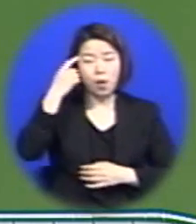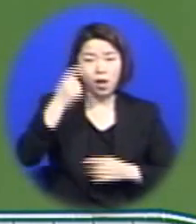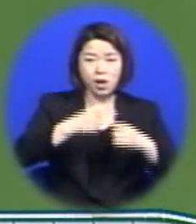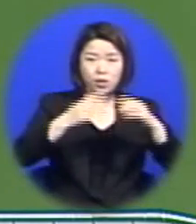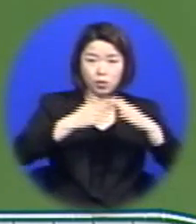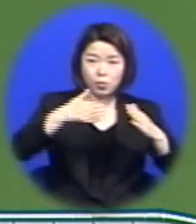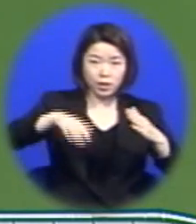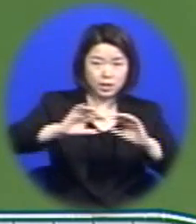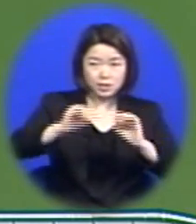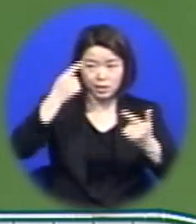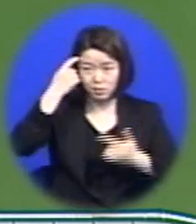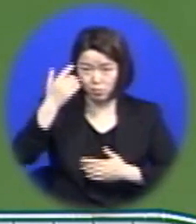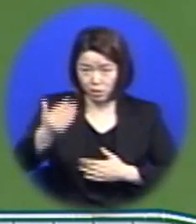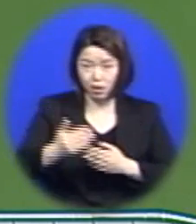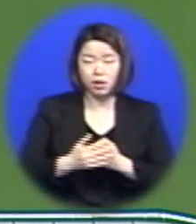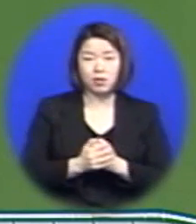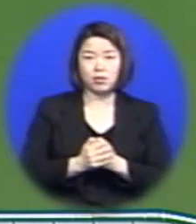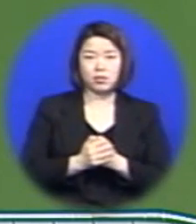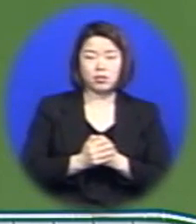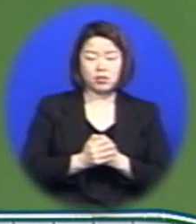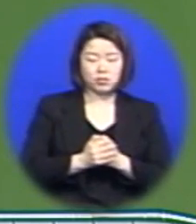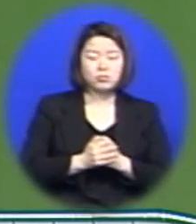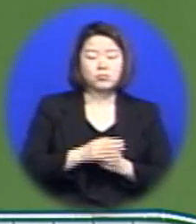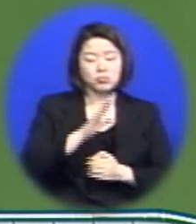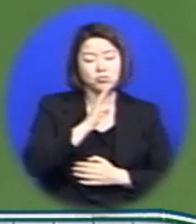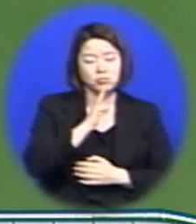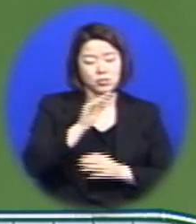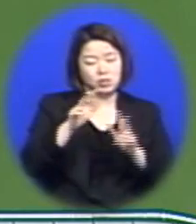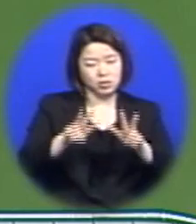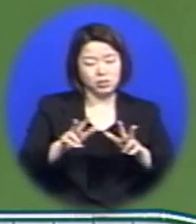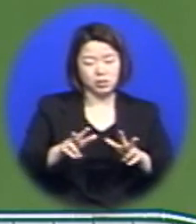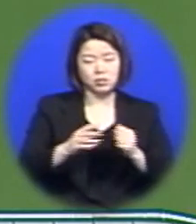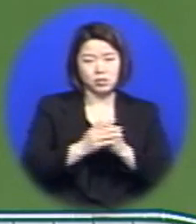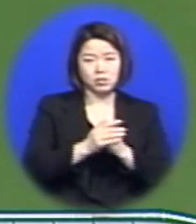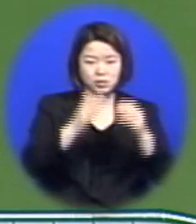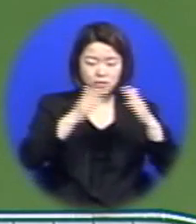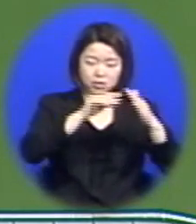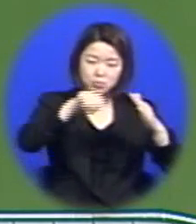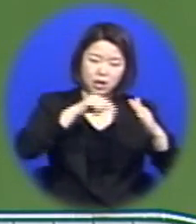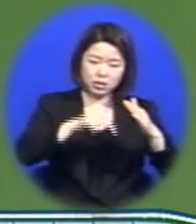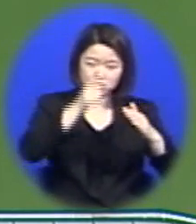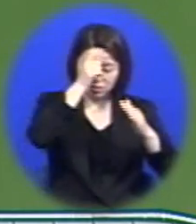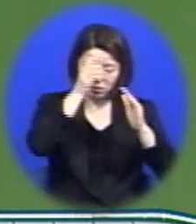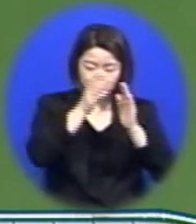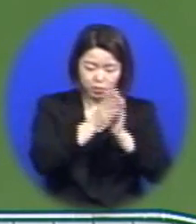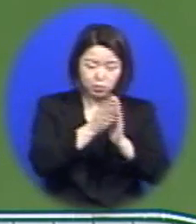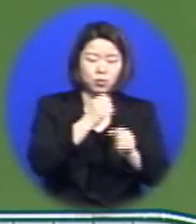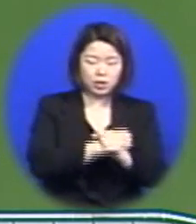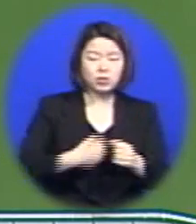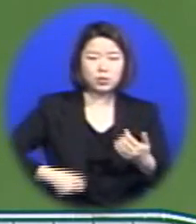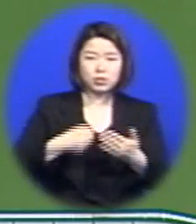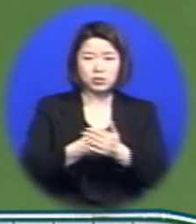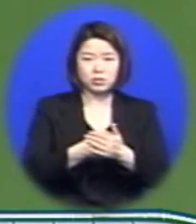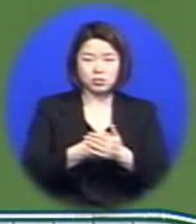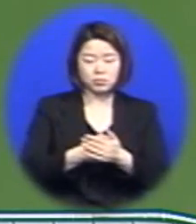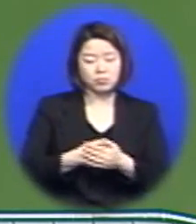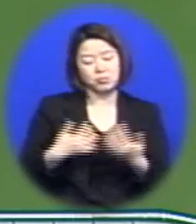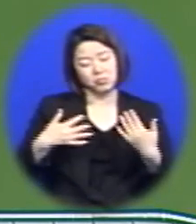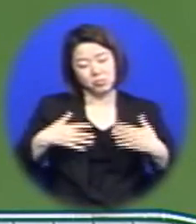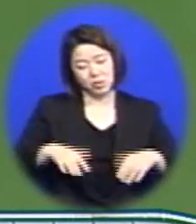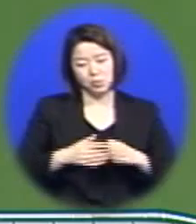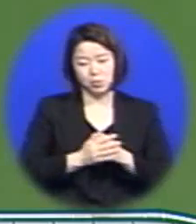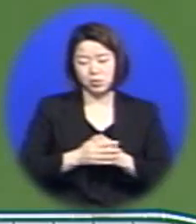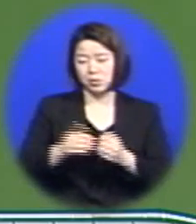나가십니까 어 이제는 집에서 기도하기로 했어 그러시면서 힘이 없이 안방에 들어가셔서